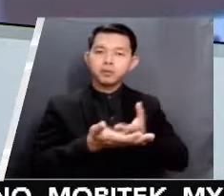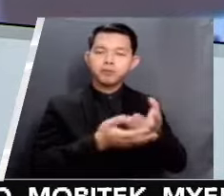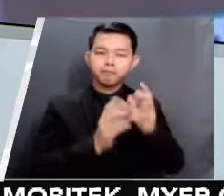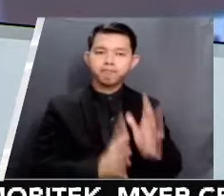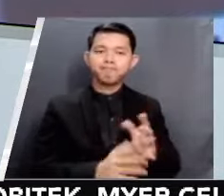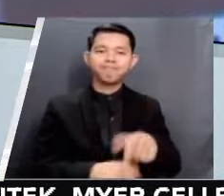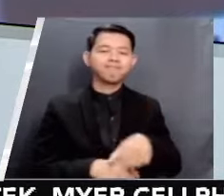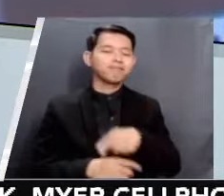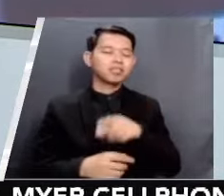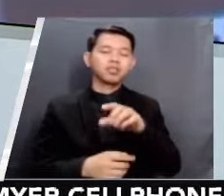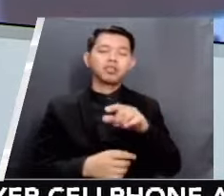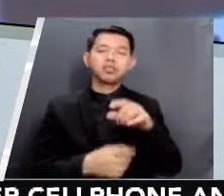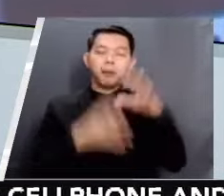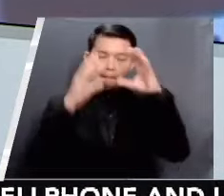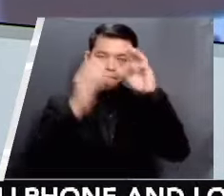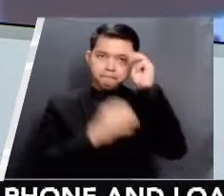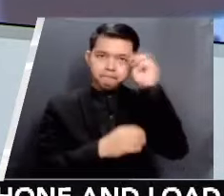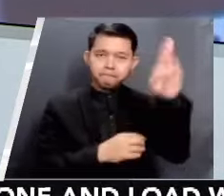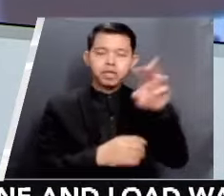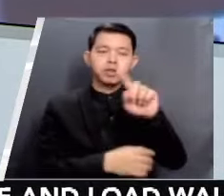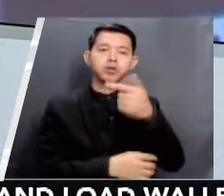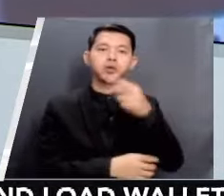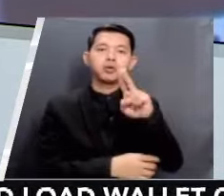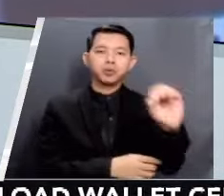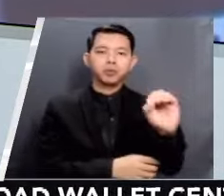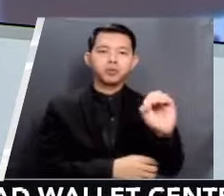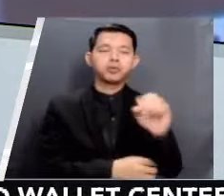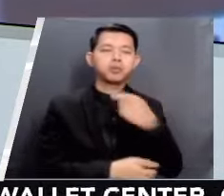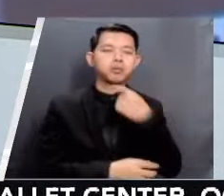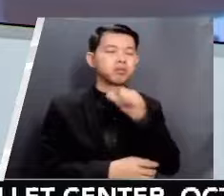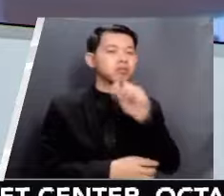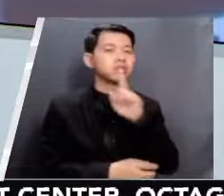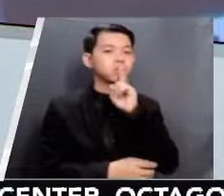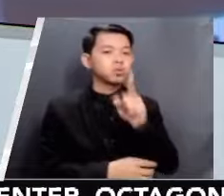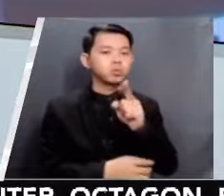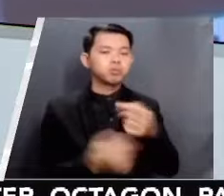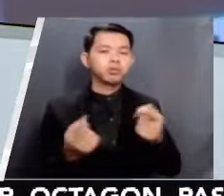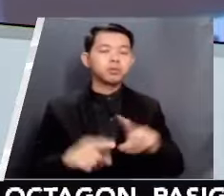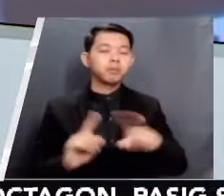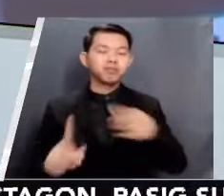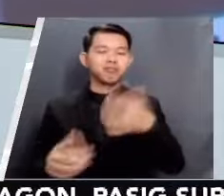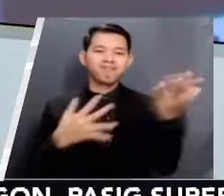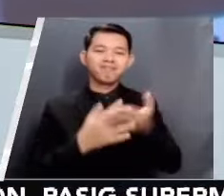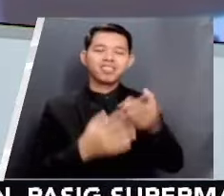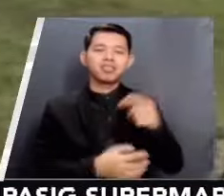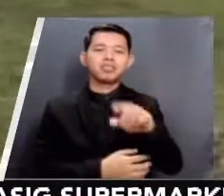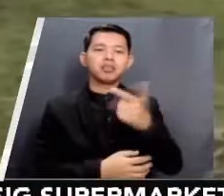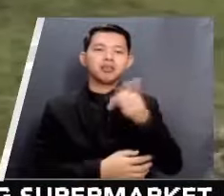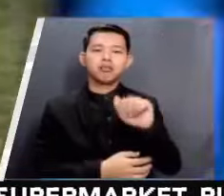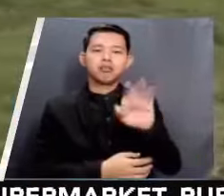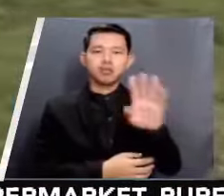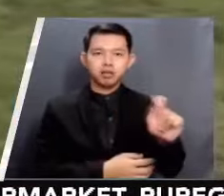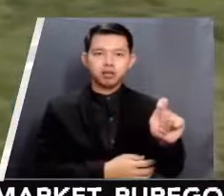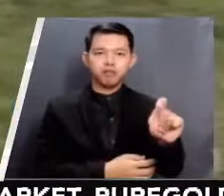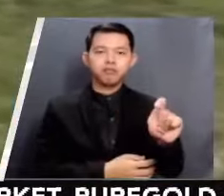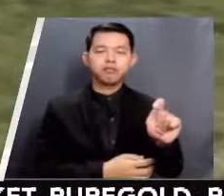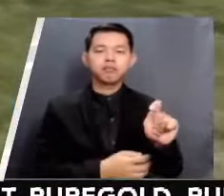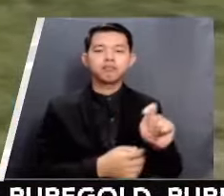ng DILG si Guo ng reklamong graft sa ombudsman. Balitang hatid ni Mav Gonzalez.